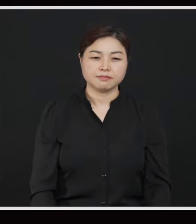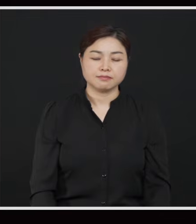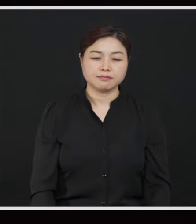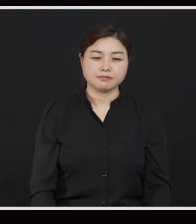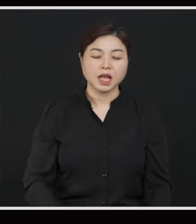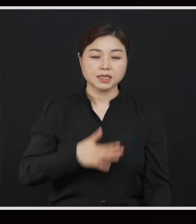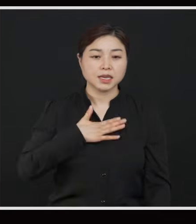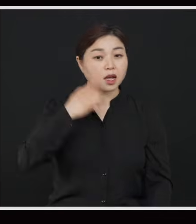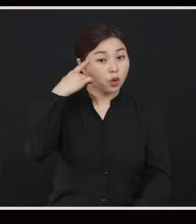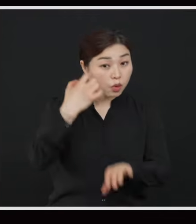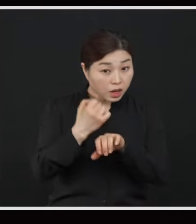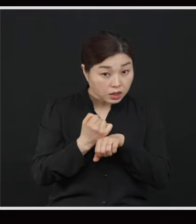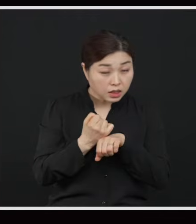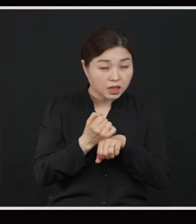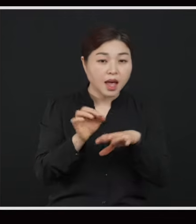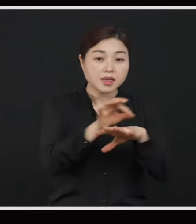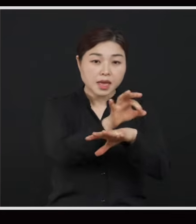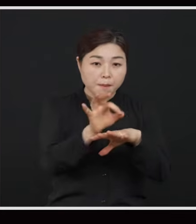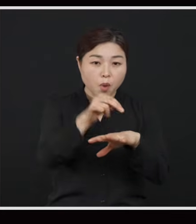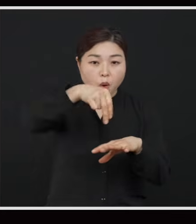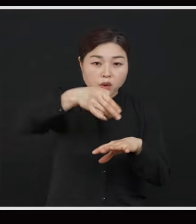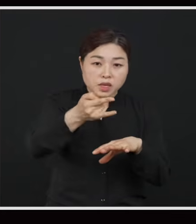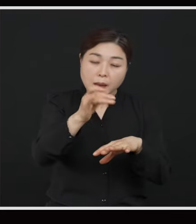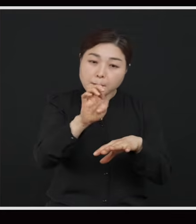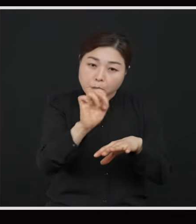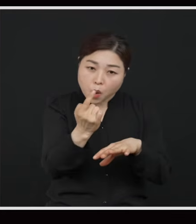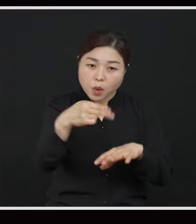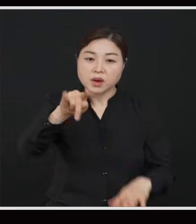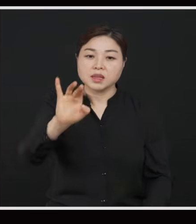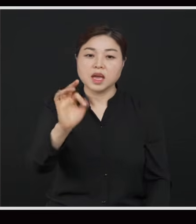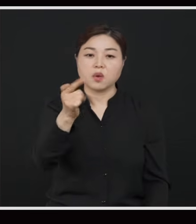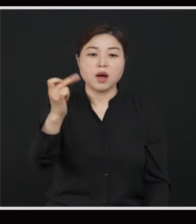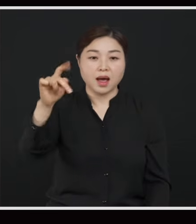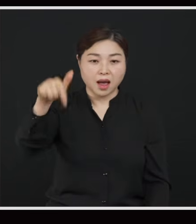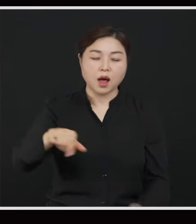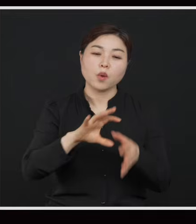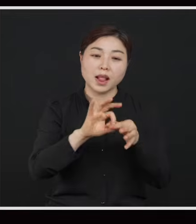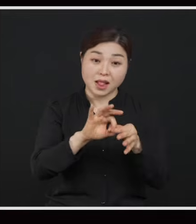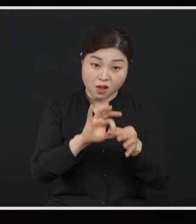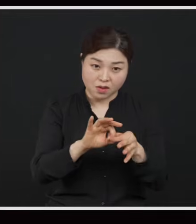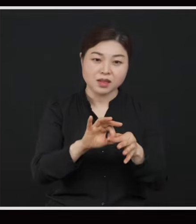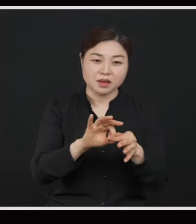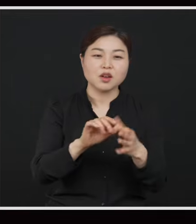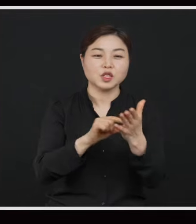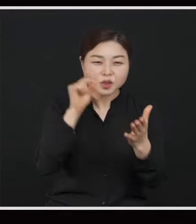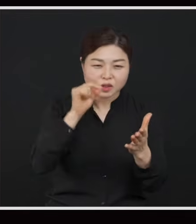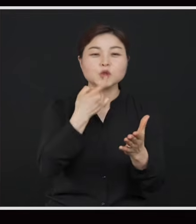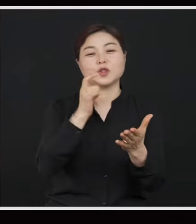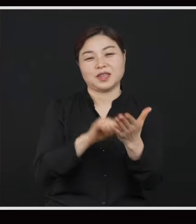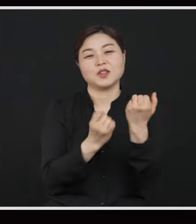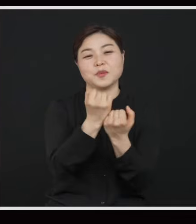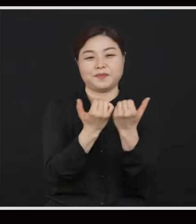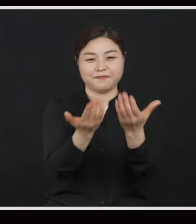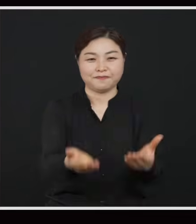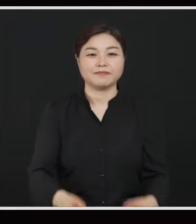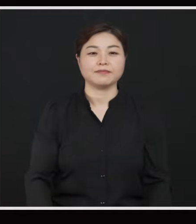이제 제가 연구하는 세포 생화학 얘기로 조금 들어가겠습니다. 가능한 한 쉽게 설명을 해드릴게요.